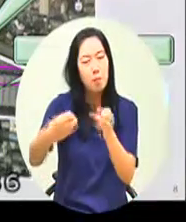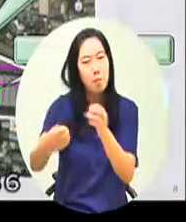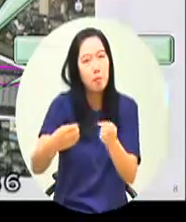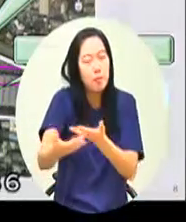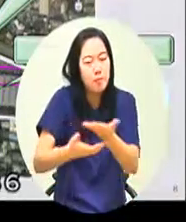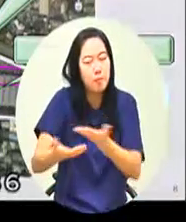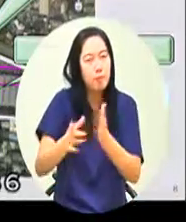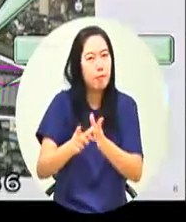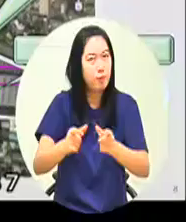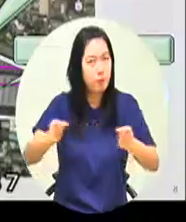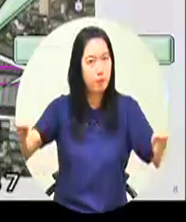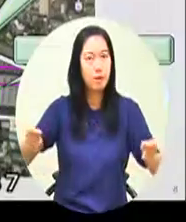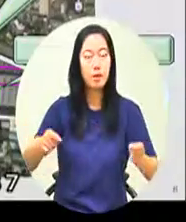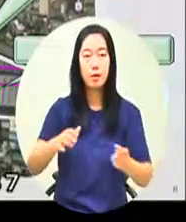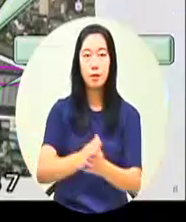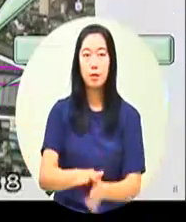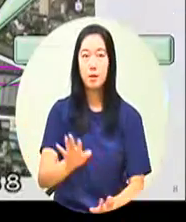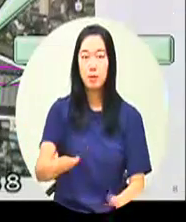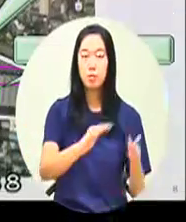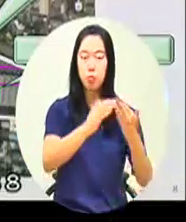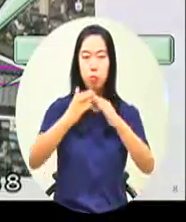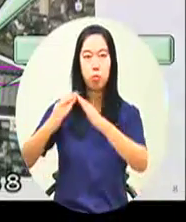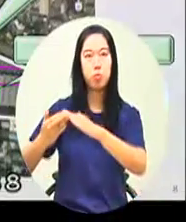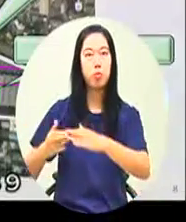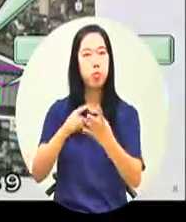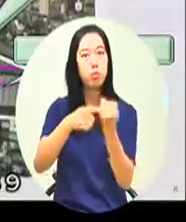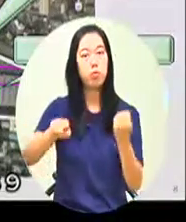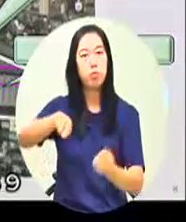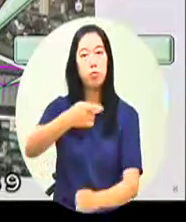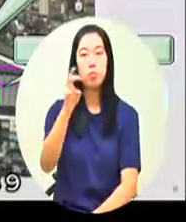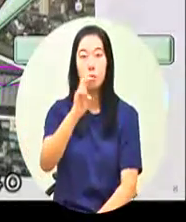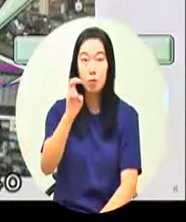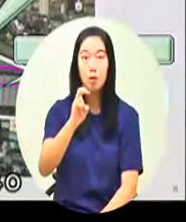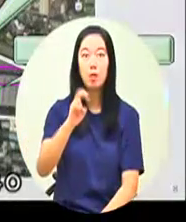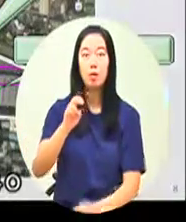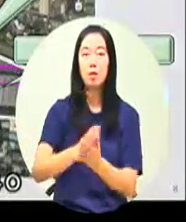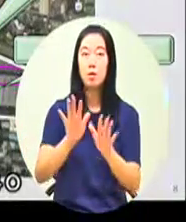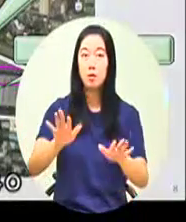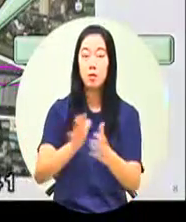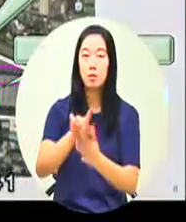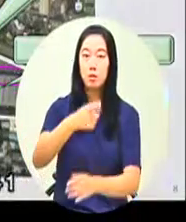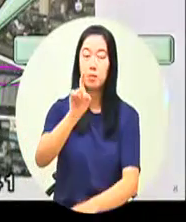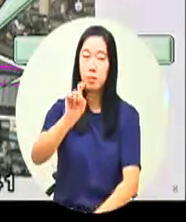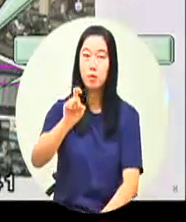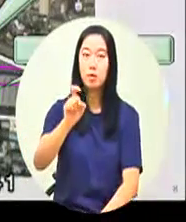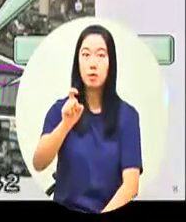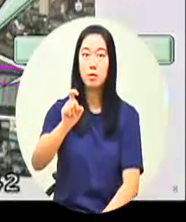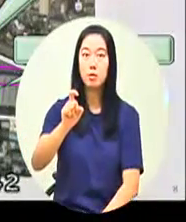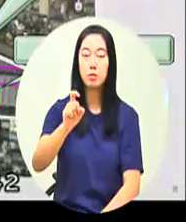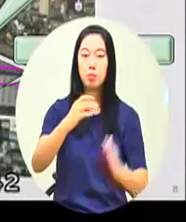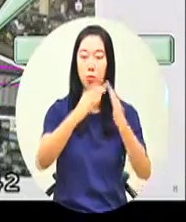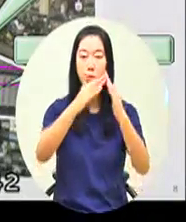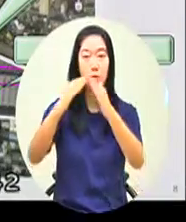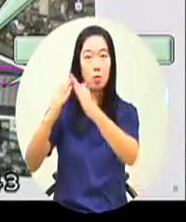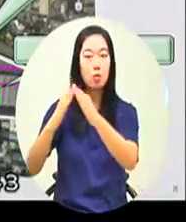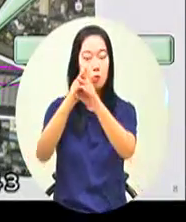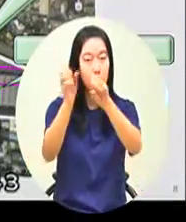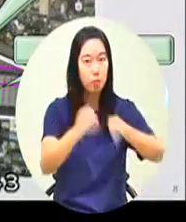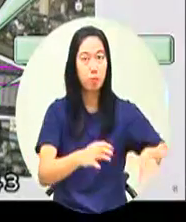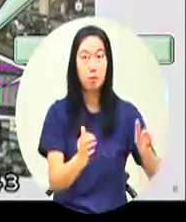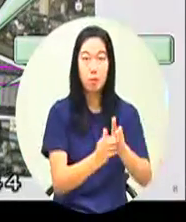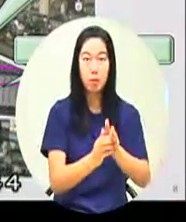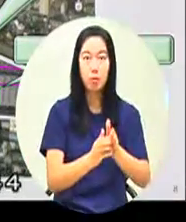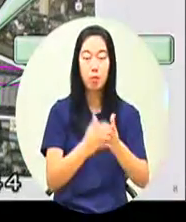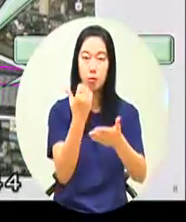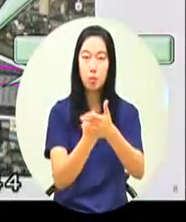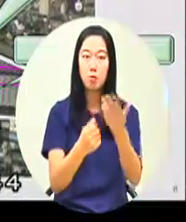所有的抵触总共120户呢，目前已经有114户呢，包括自动拆迁完毕。剩下6户呢，我们会继